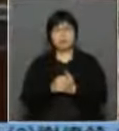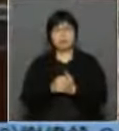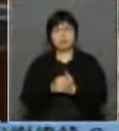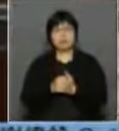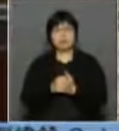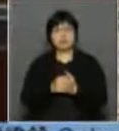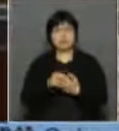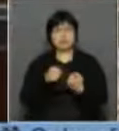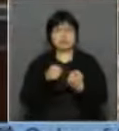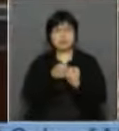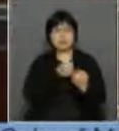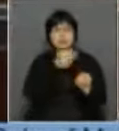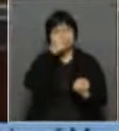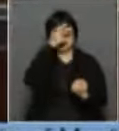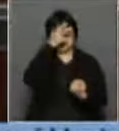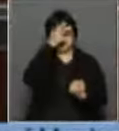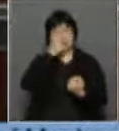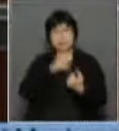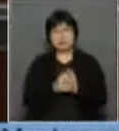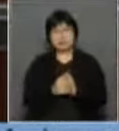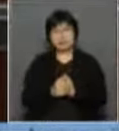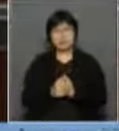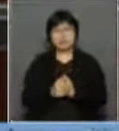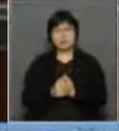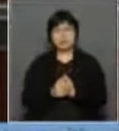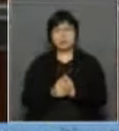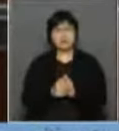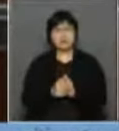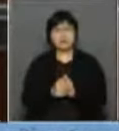攻擊特區政府。